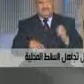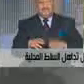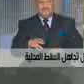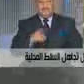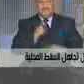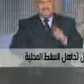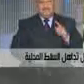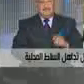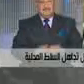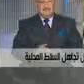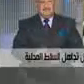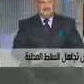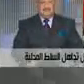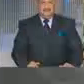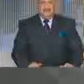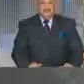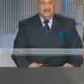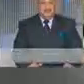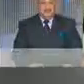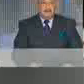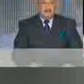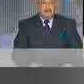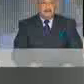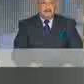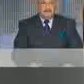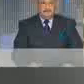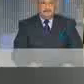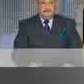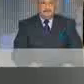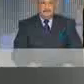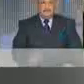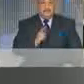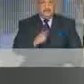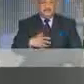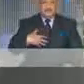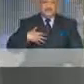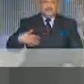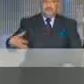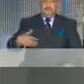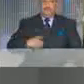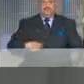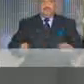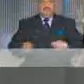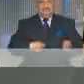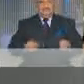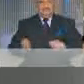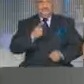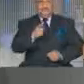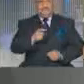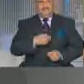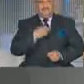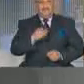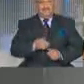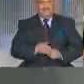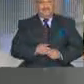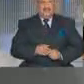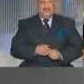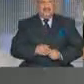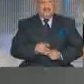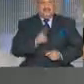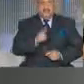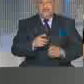بالجهة. عشوائية في أخذ القرار، احنا نجيبوا الخير لتونس ونجيبوا كل شيء لتونس وبعدين ما